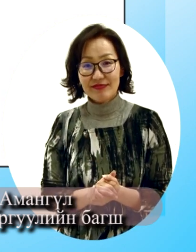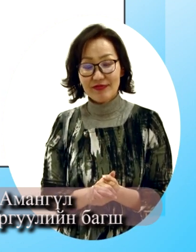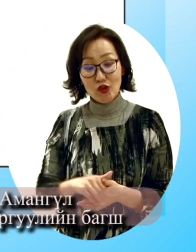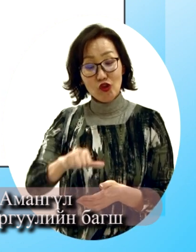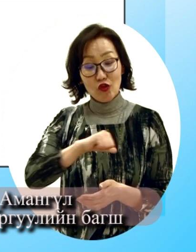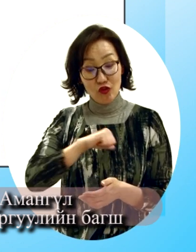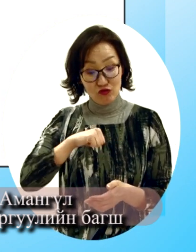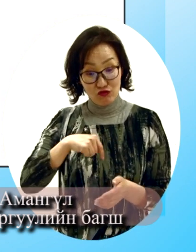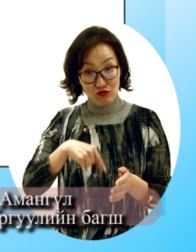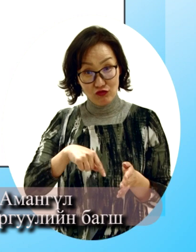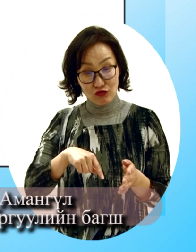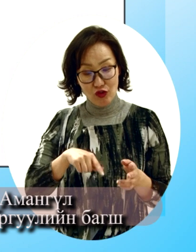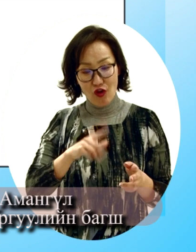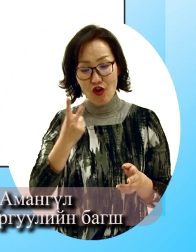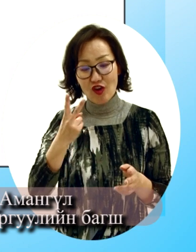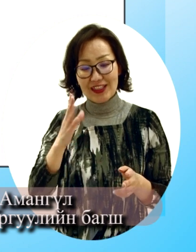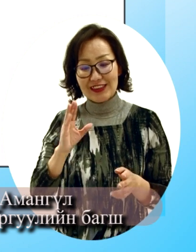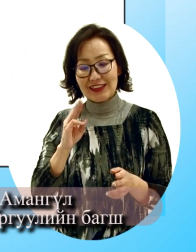Өзіңді жұлдызшамен сыйлап отыр.